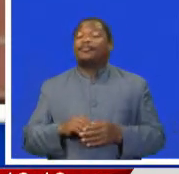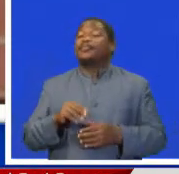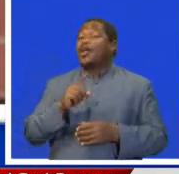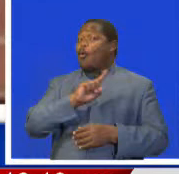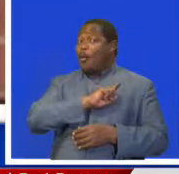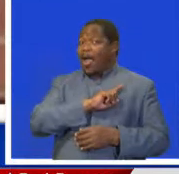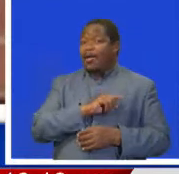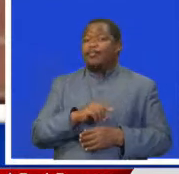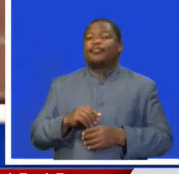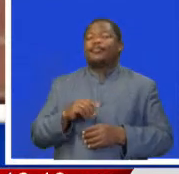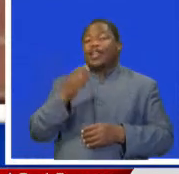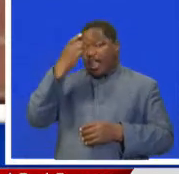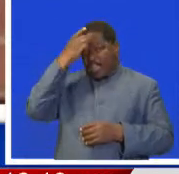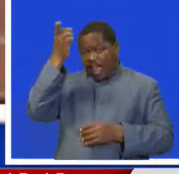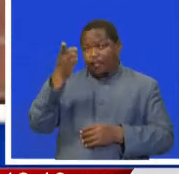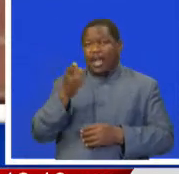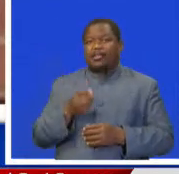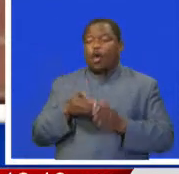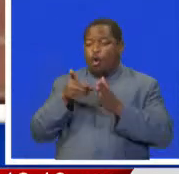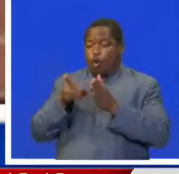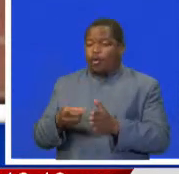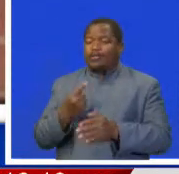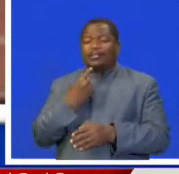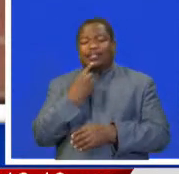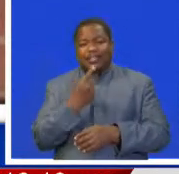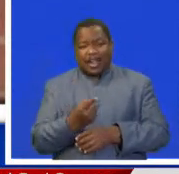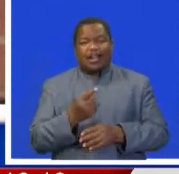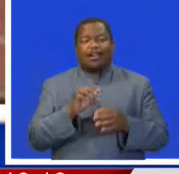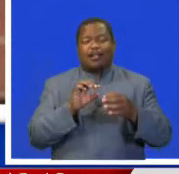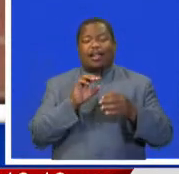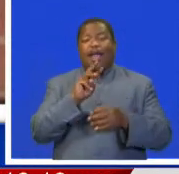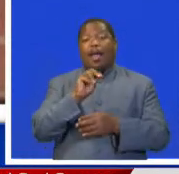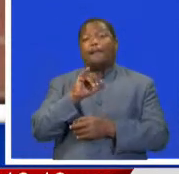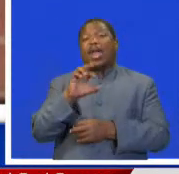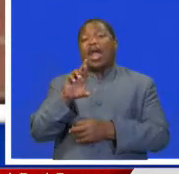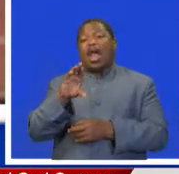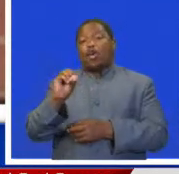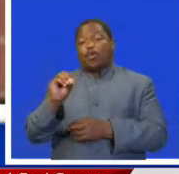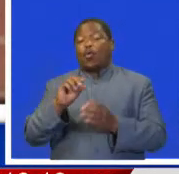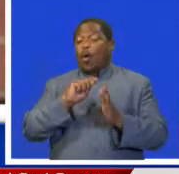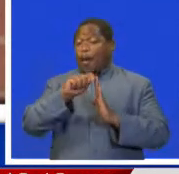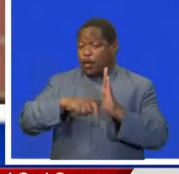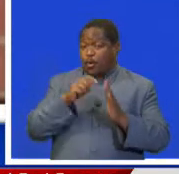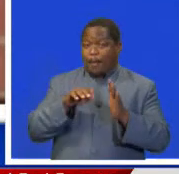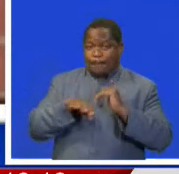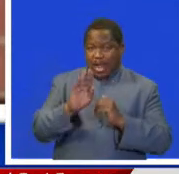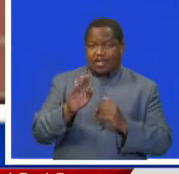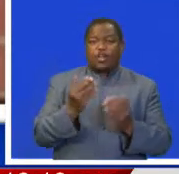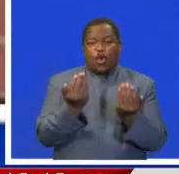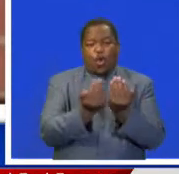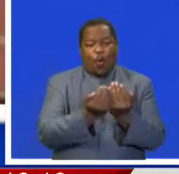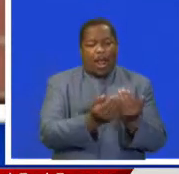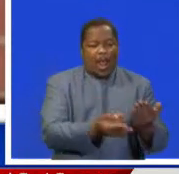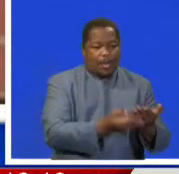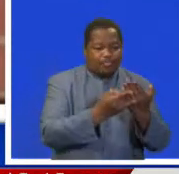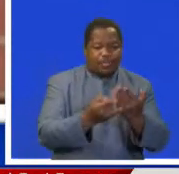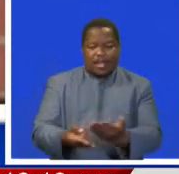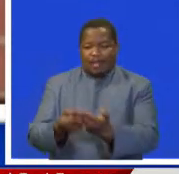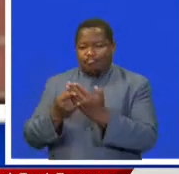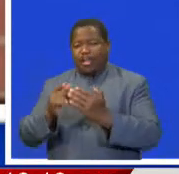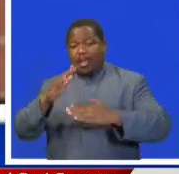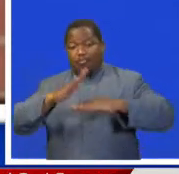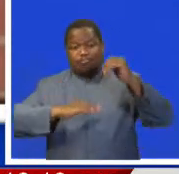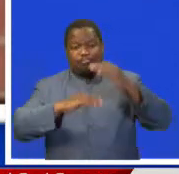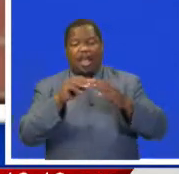wash facility. Besto presenta ukuthi yini le story lesetikolweni tabo itawuma kanjani, itawubekwa kuphi, sibuzisa